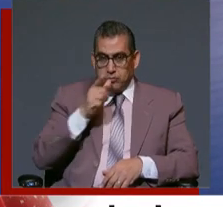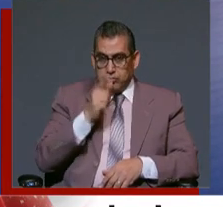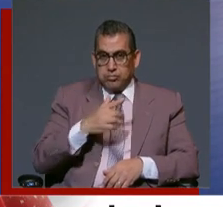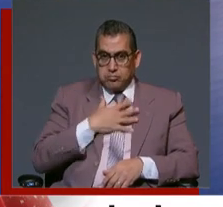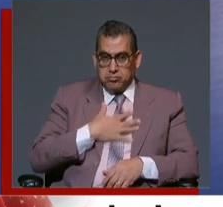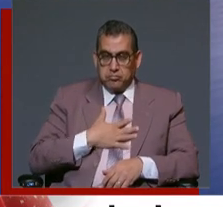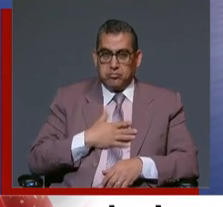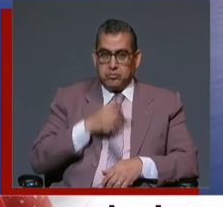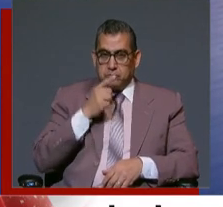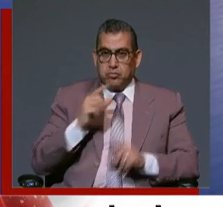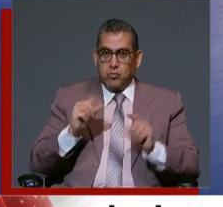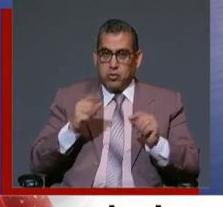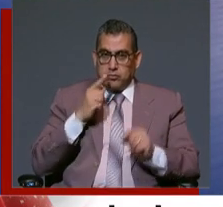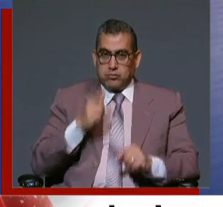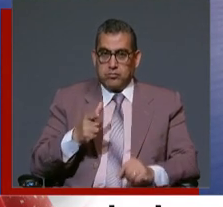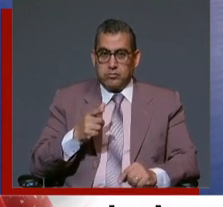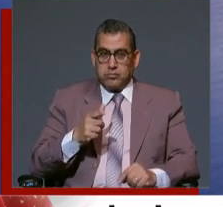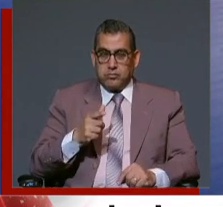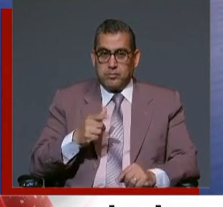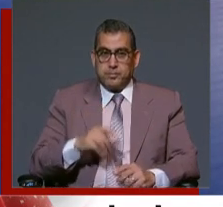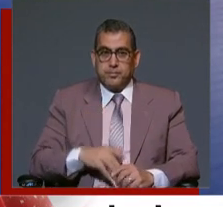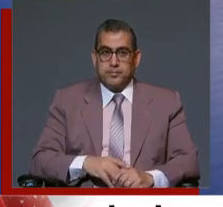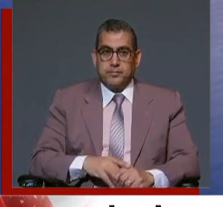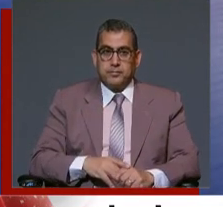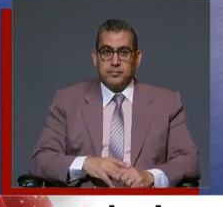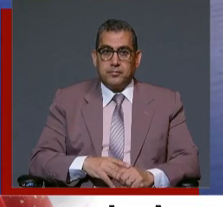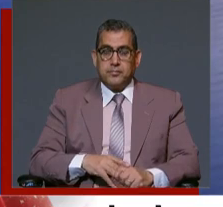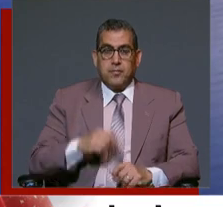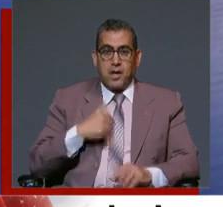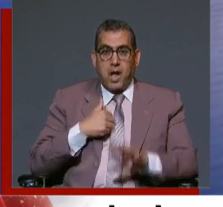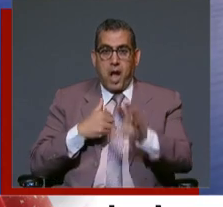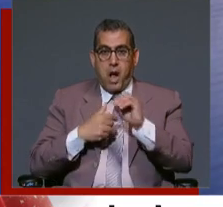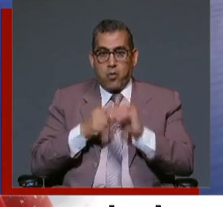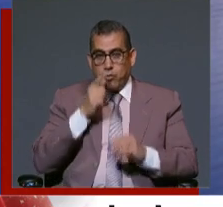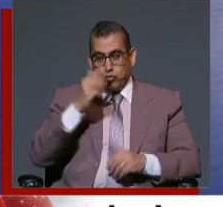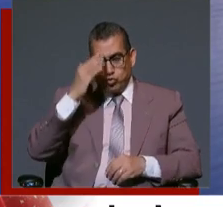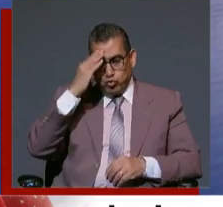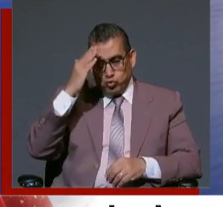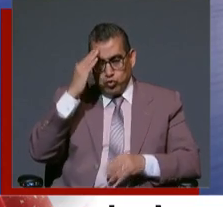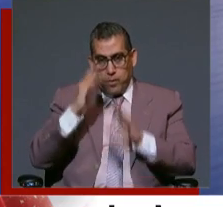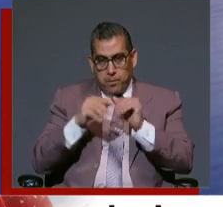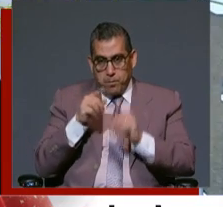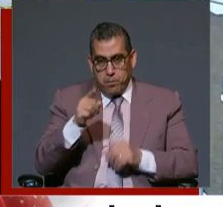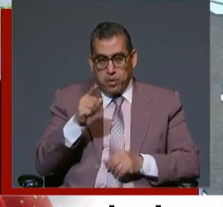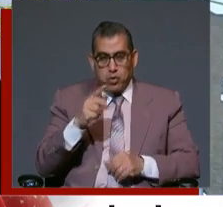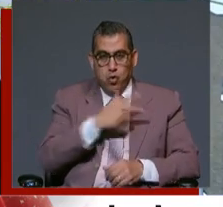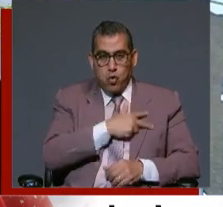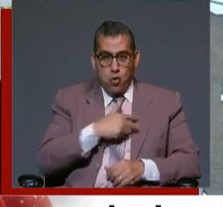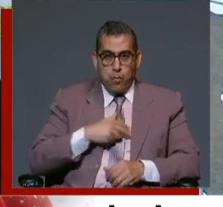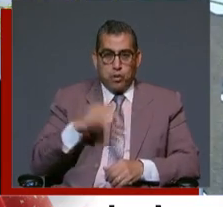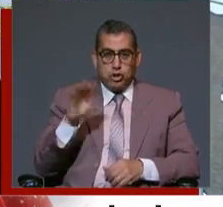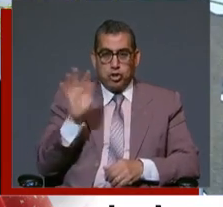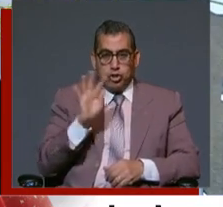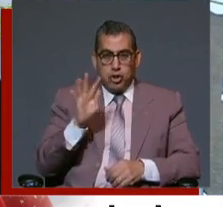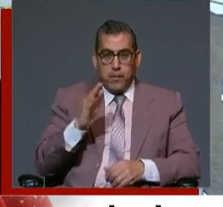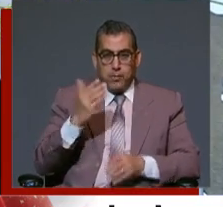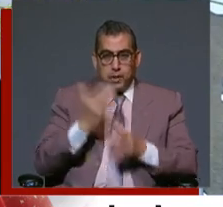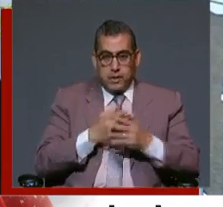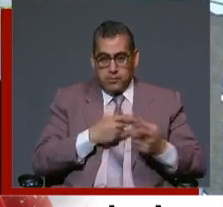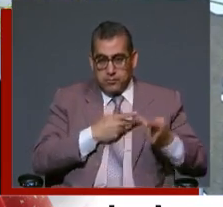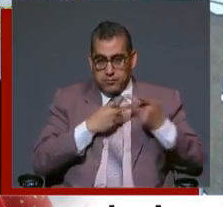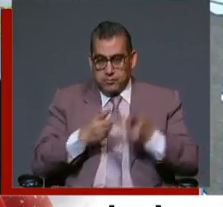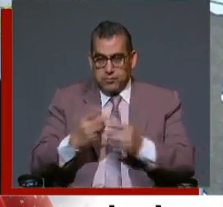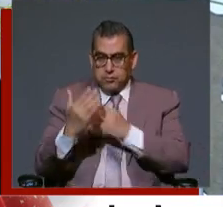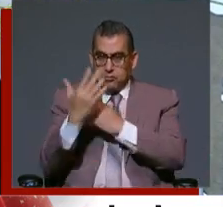قصيرة المدة. فأود أن أحيي مصر الشقيقة حكومة وشعبا على ترحيبهم